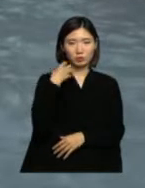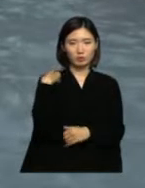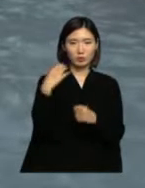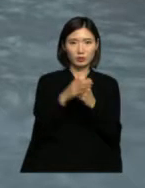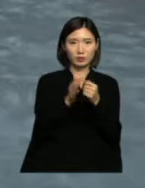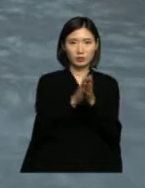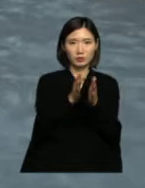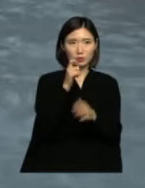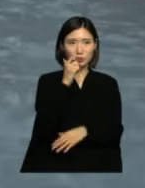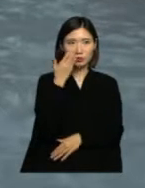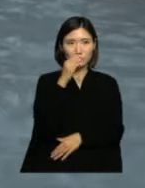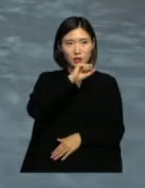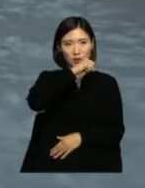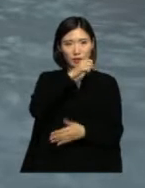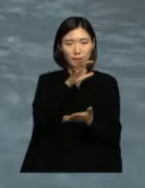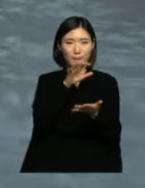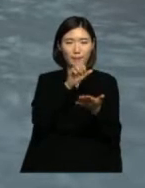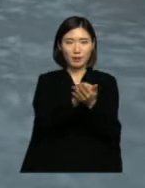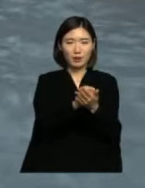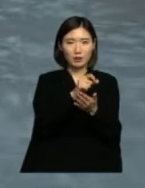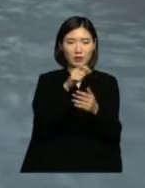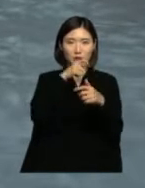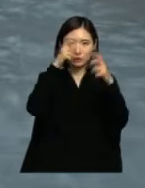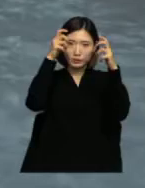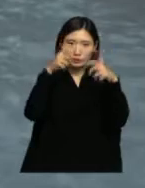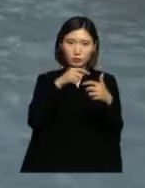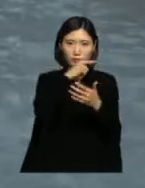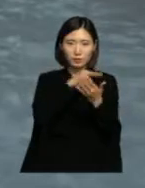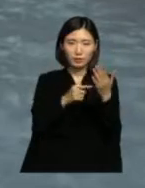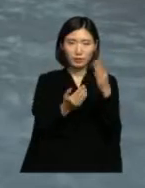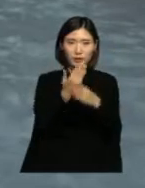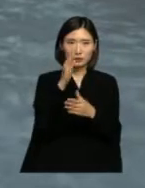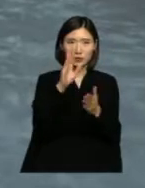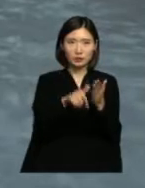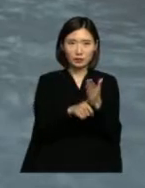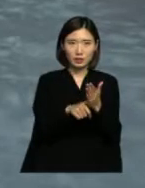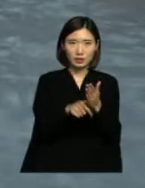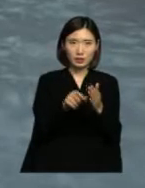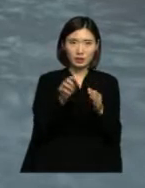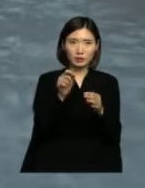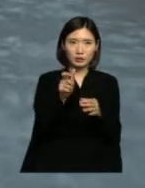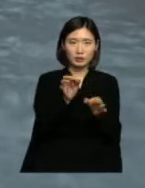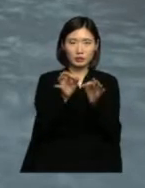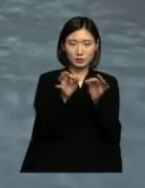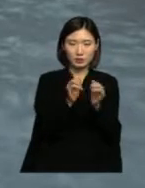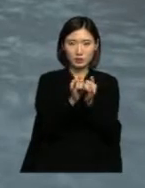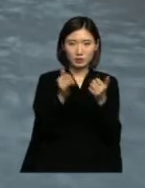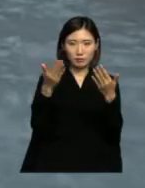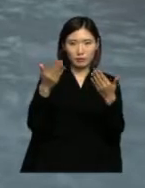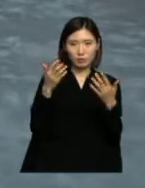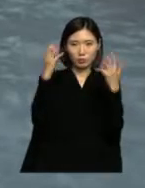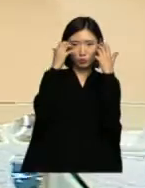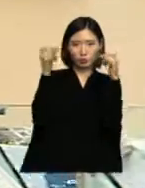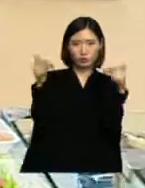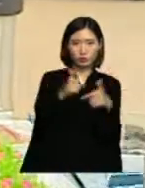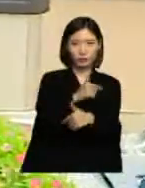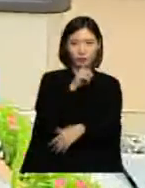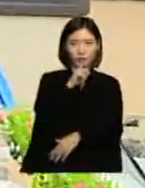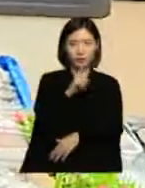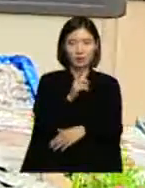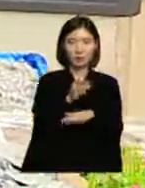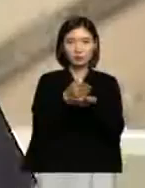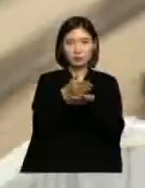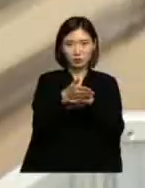못했는데 예산을 확보해 침수 피해 발생 시 소상공인들이 받는 부담을 줄여주겠다는 겁니다.